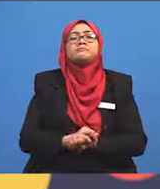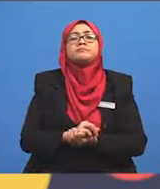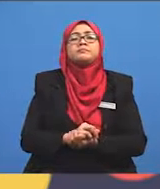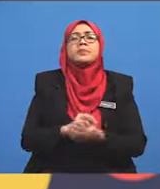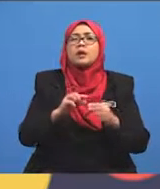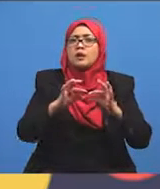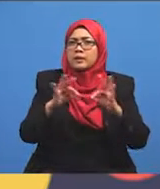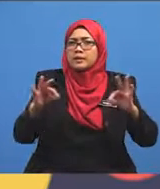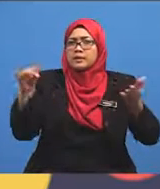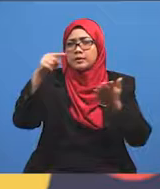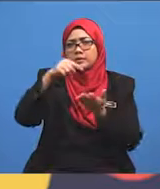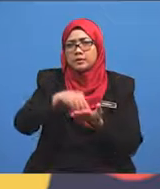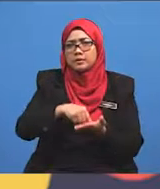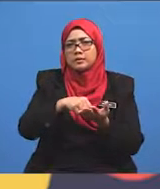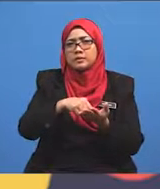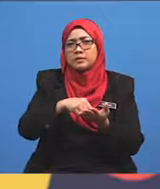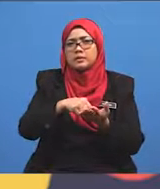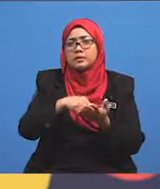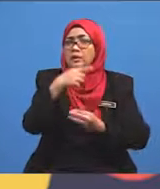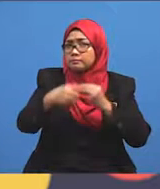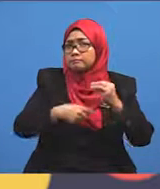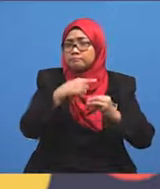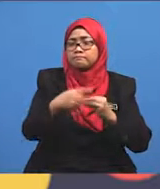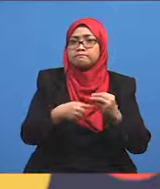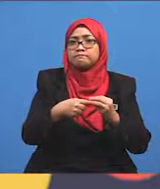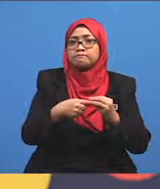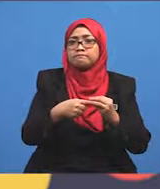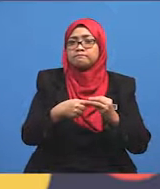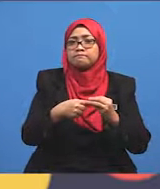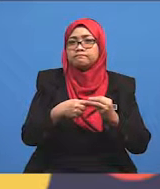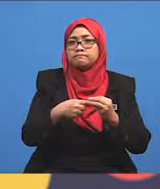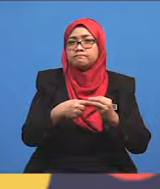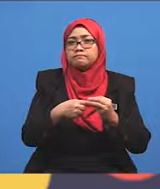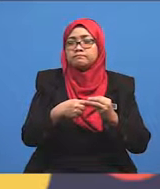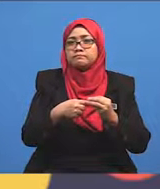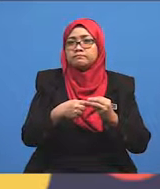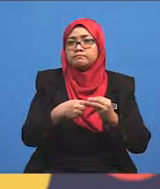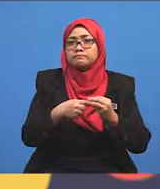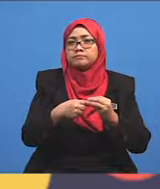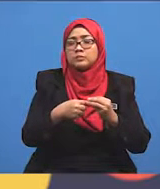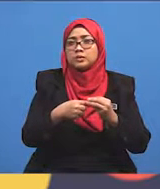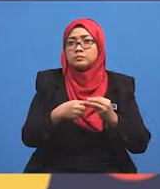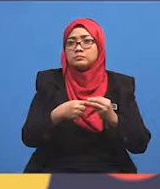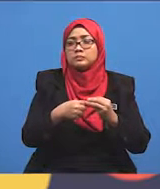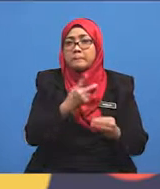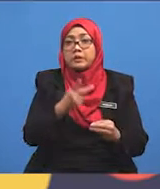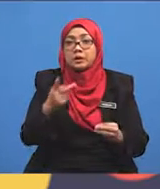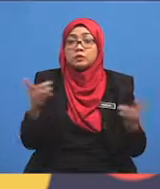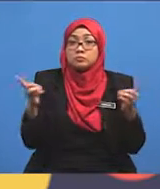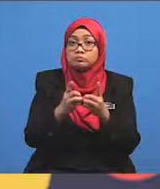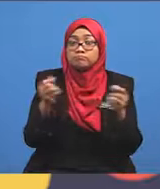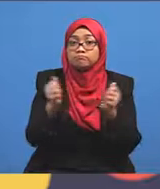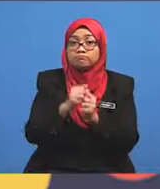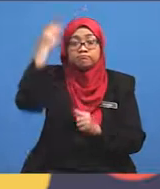dengan Asma binti Abi Bakr. Suatu beliau menemui Rasulullah SAW dengan memakai pakaian yang